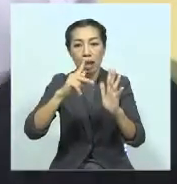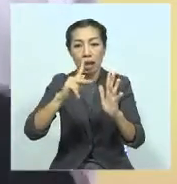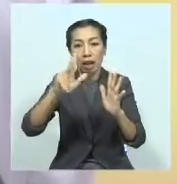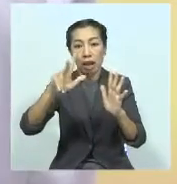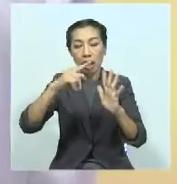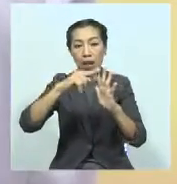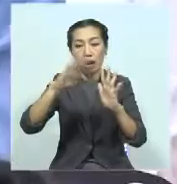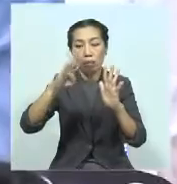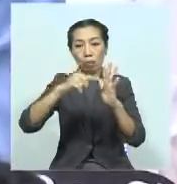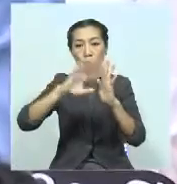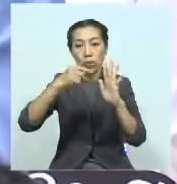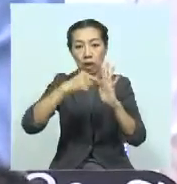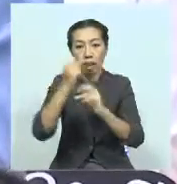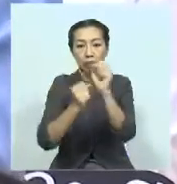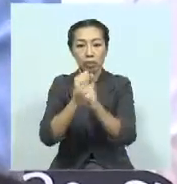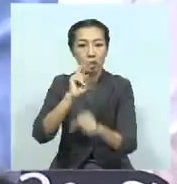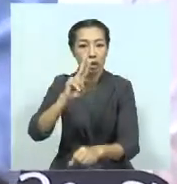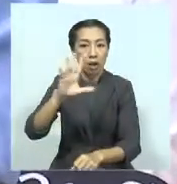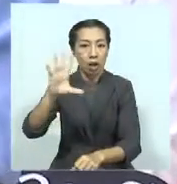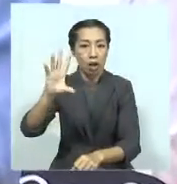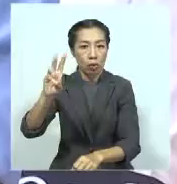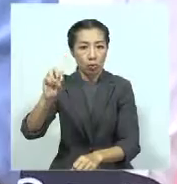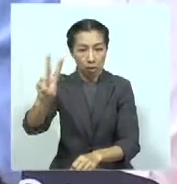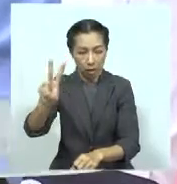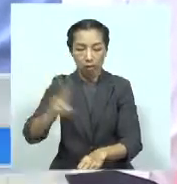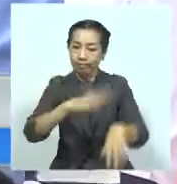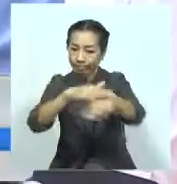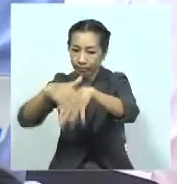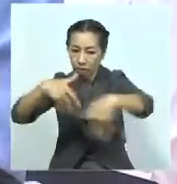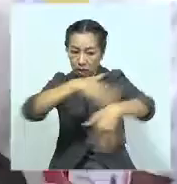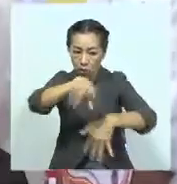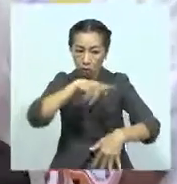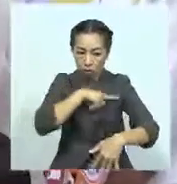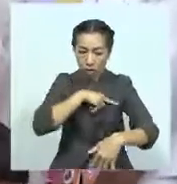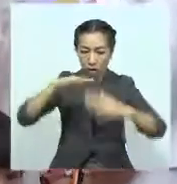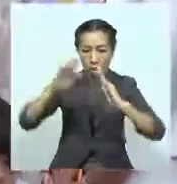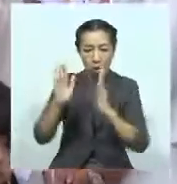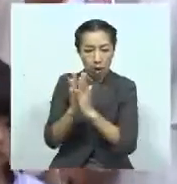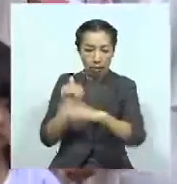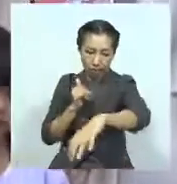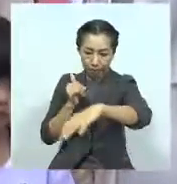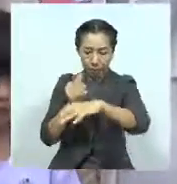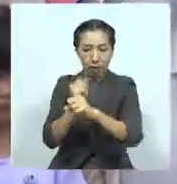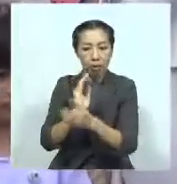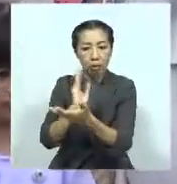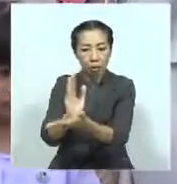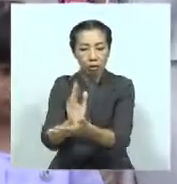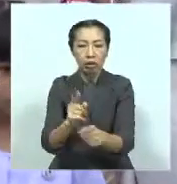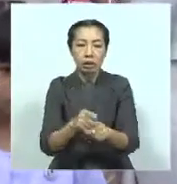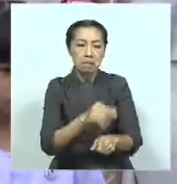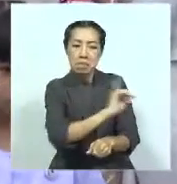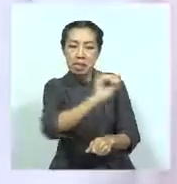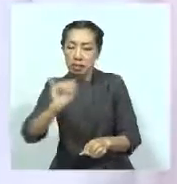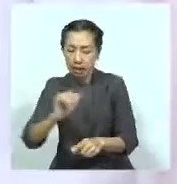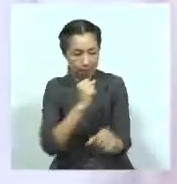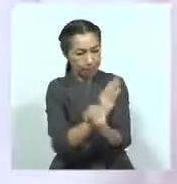ำปี2562เชิญชวนพุทธศาสนิกชนเข้าวัดทำบุญลดละเลิกอบายมุขทั้งปวงโดยได้ม